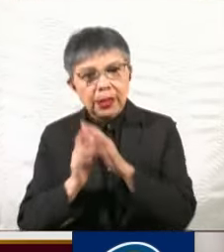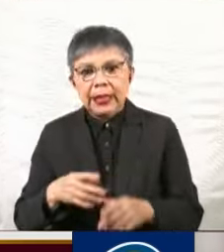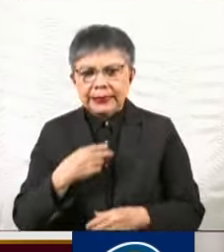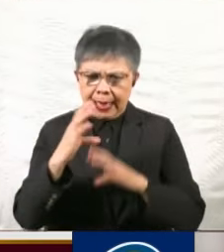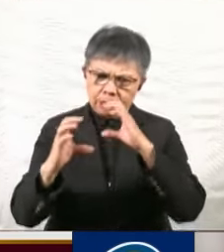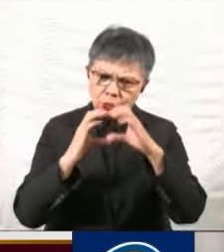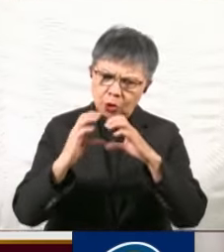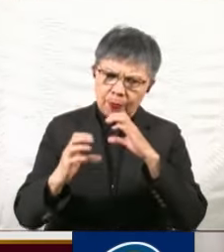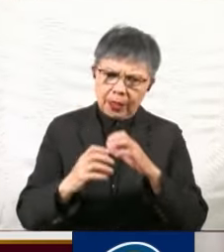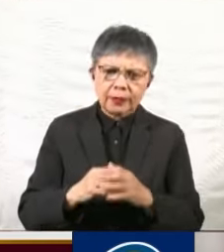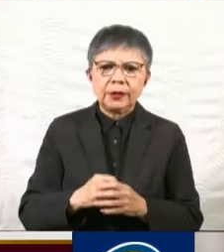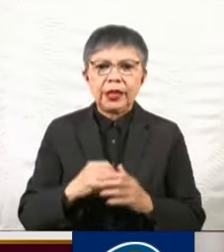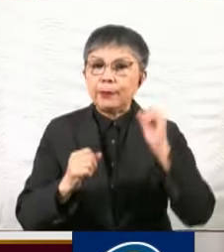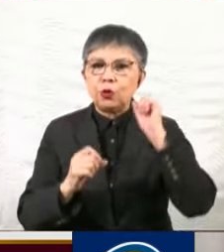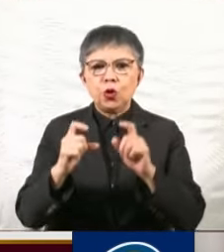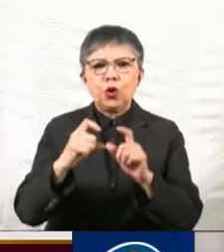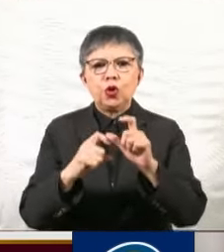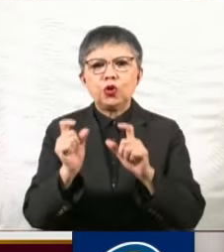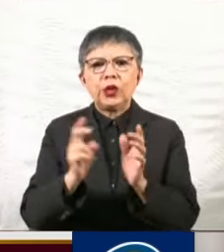tidur sayaim